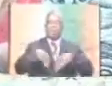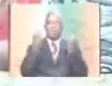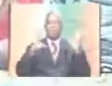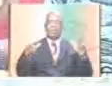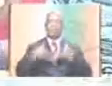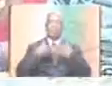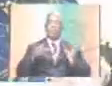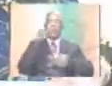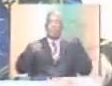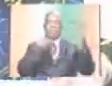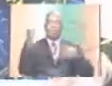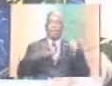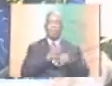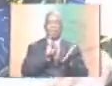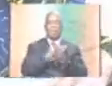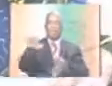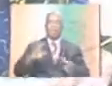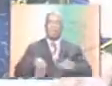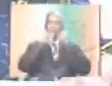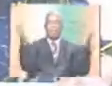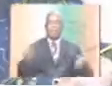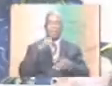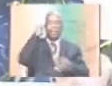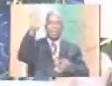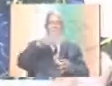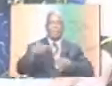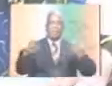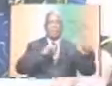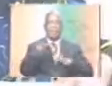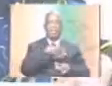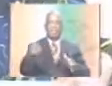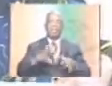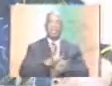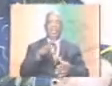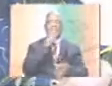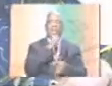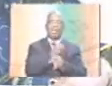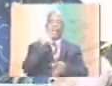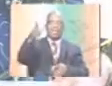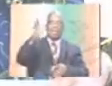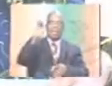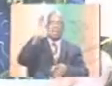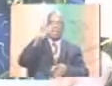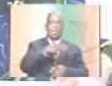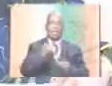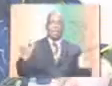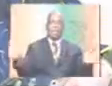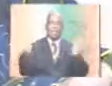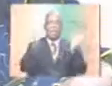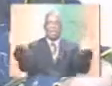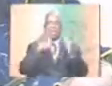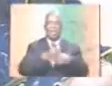écho. Le mouvement des femmes actives du PDCI RDA encourage le Forum